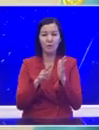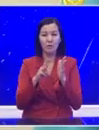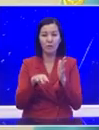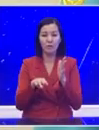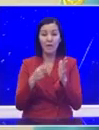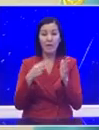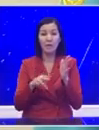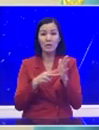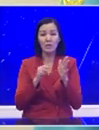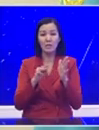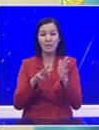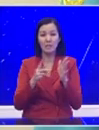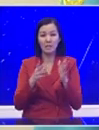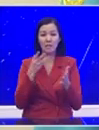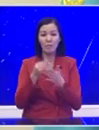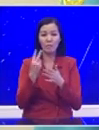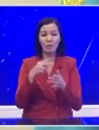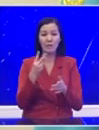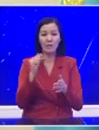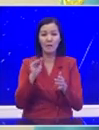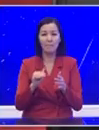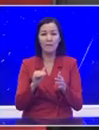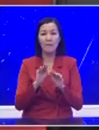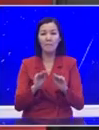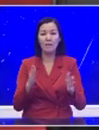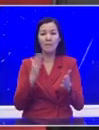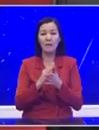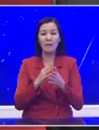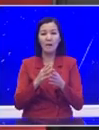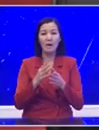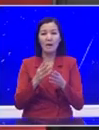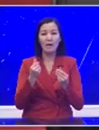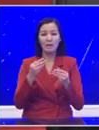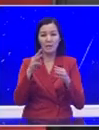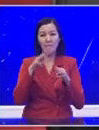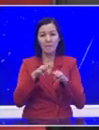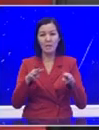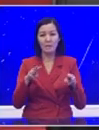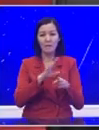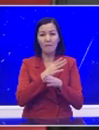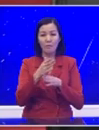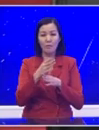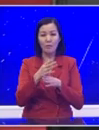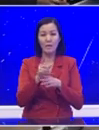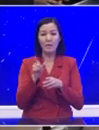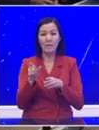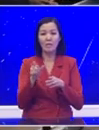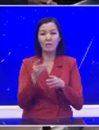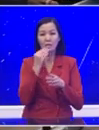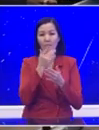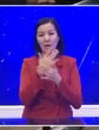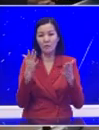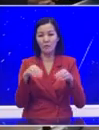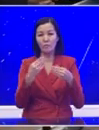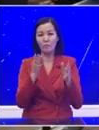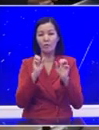беру. Облыста бұл санатта 22 мың бала бар. Қаржы министрліктен бөлінді. Оны карточкамен беруге болады, немесе азық түлікпен. Жиында